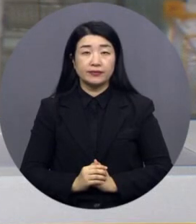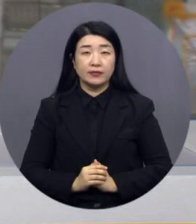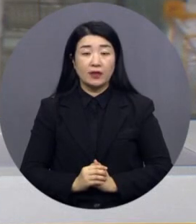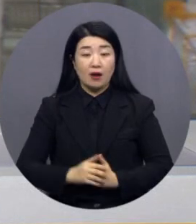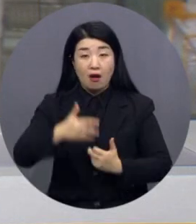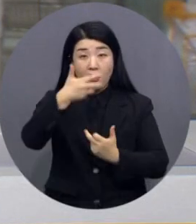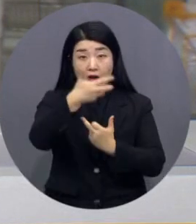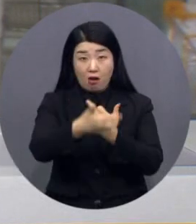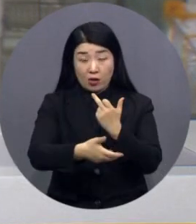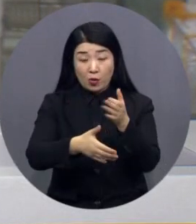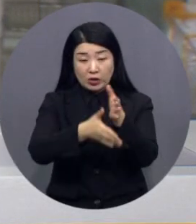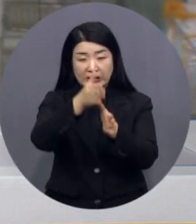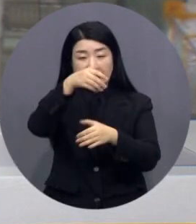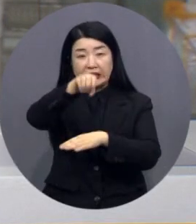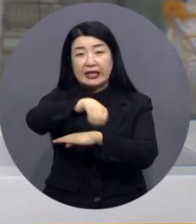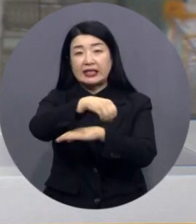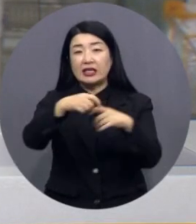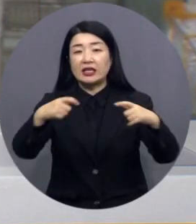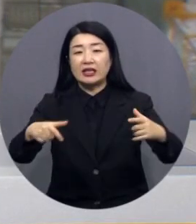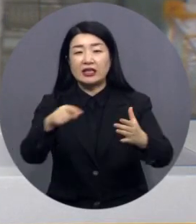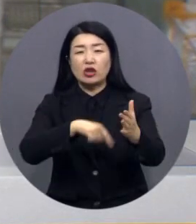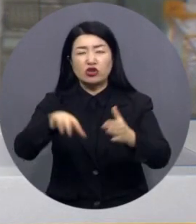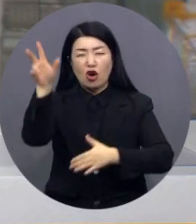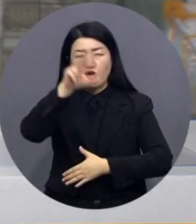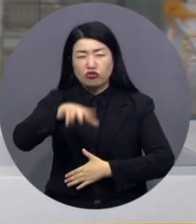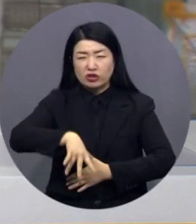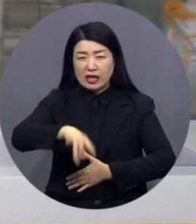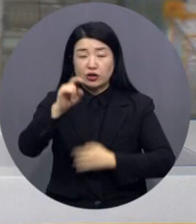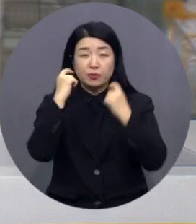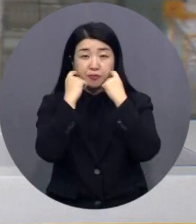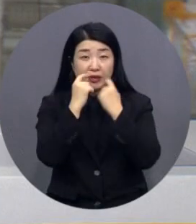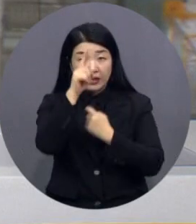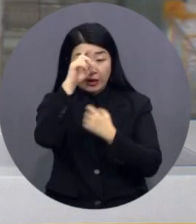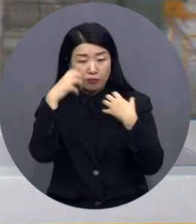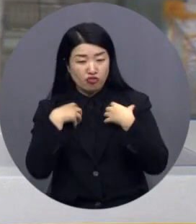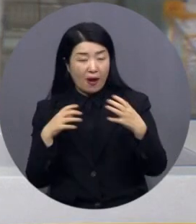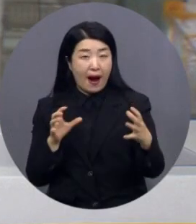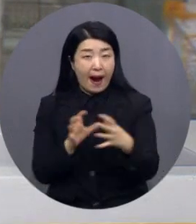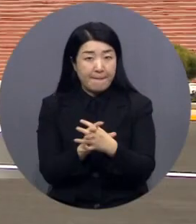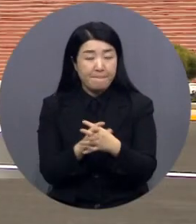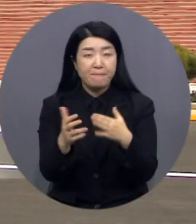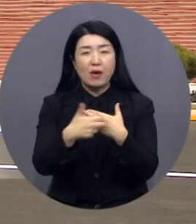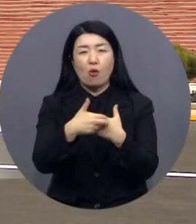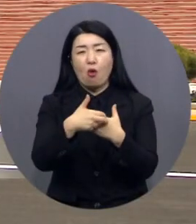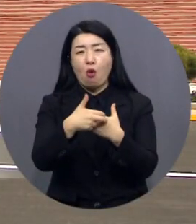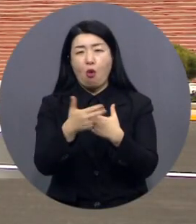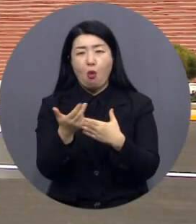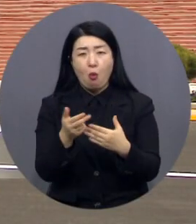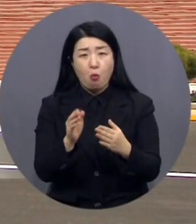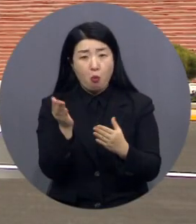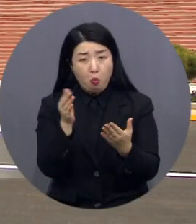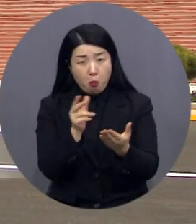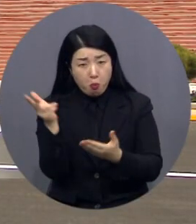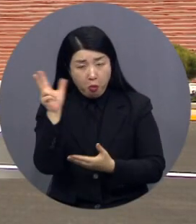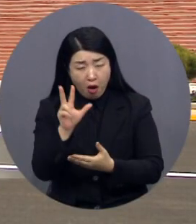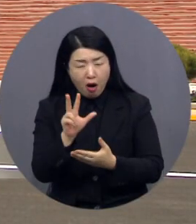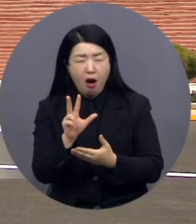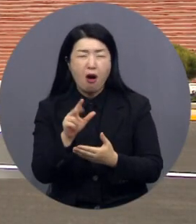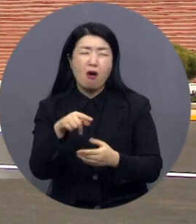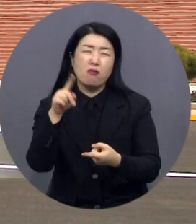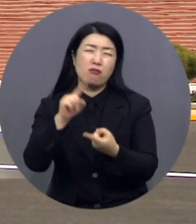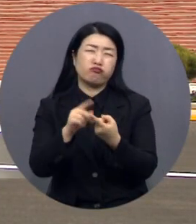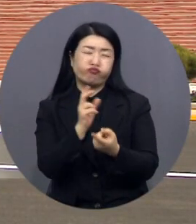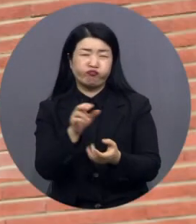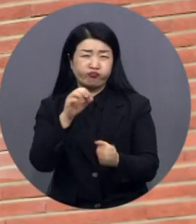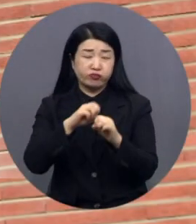서귀포시 대정읍 전국 최초로 지어진 민관 협력 의원 개원이 원점으로 돌아갔습니다 서귀포시에